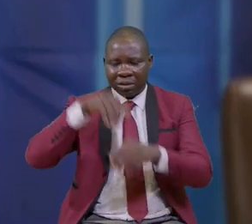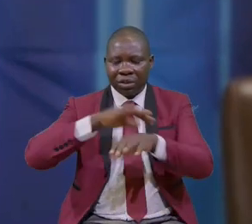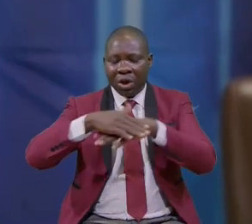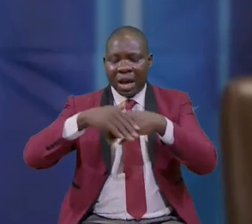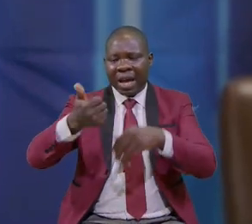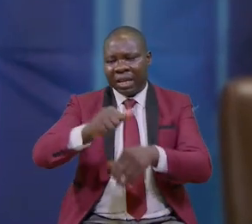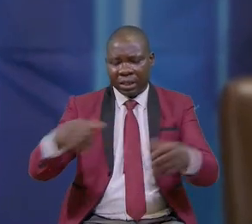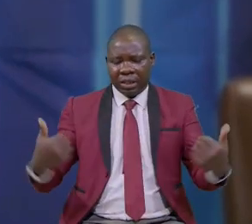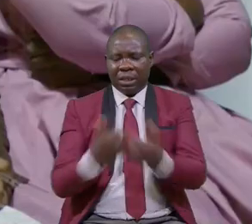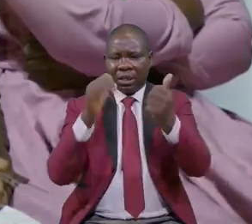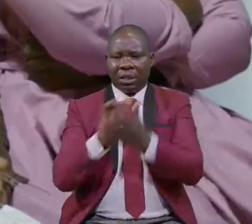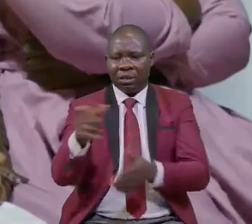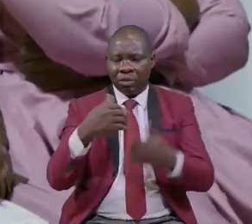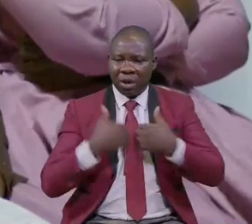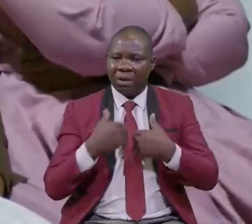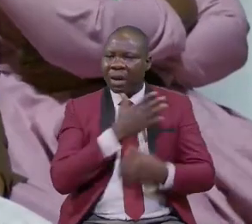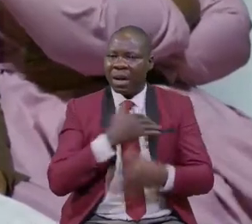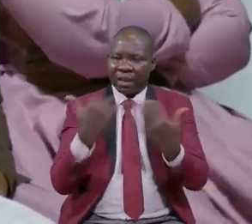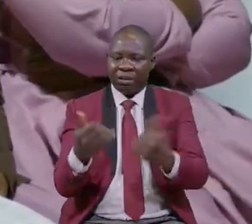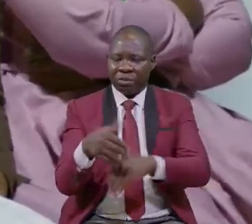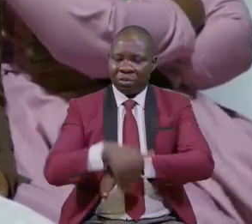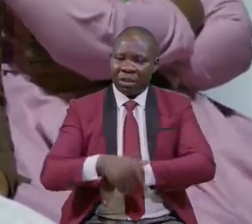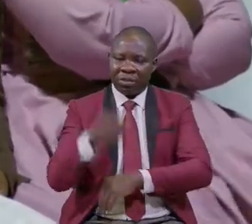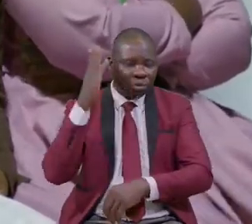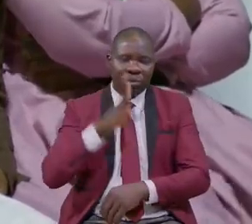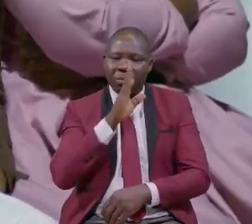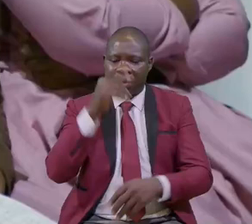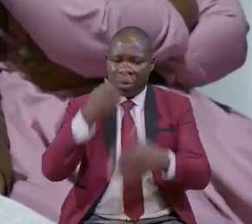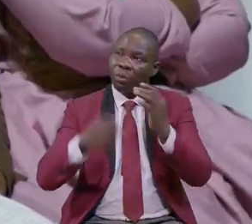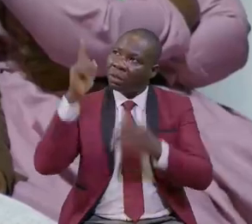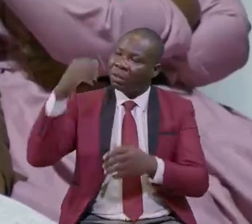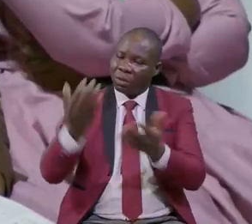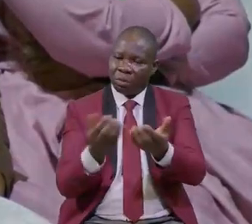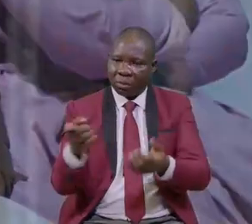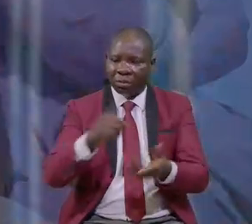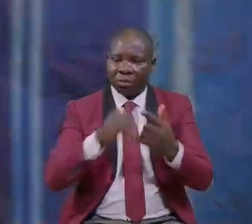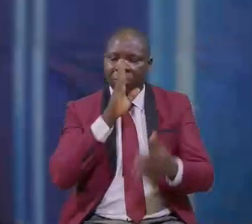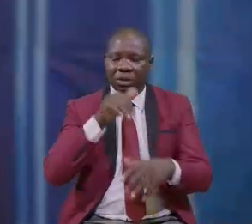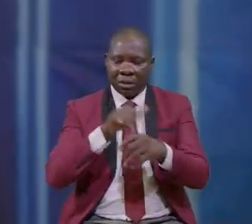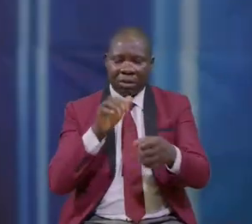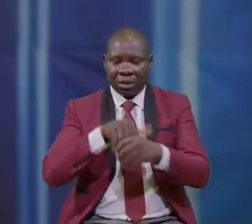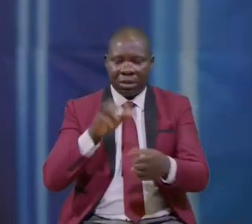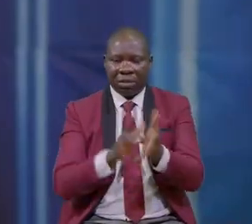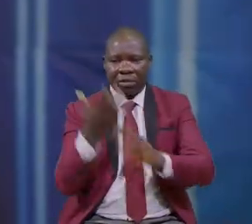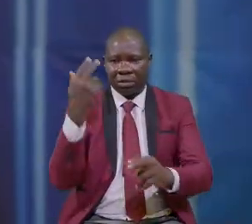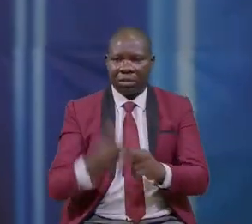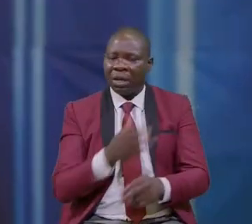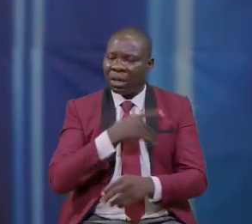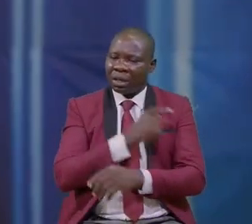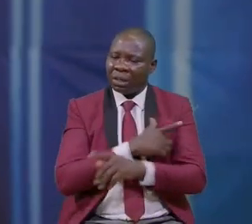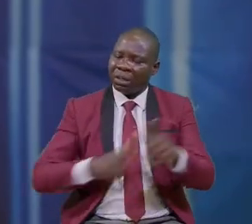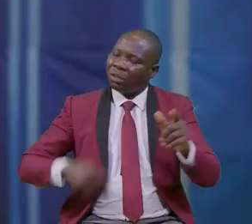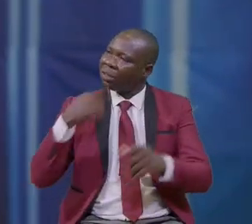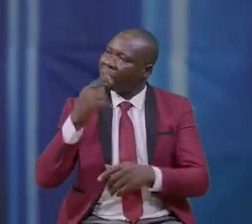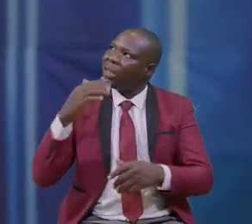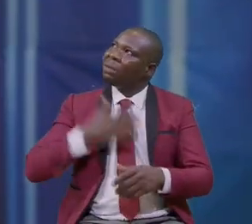soir tu seras ce que tu doit être et le Seigneur envoyé il dit pas ma pas ma grâce Ma